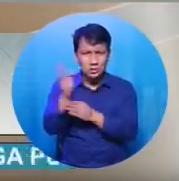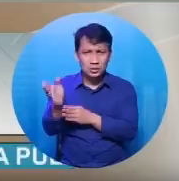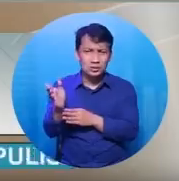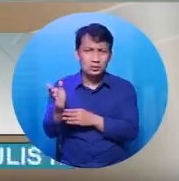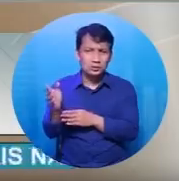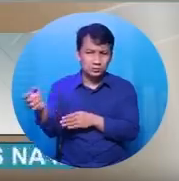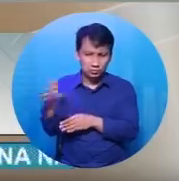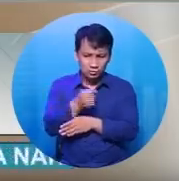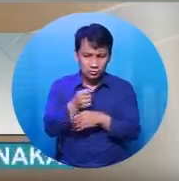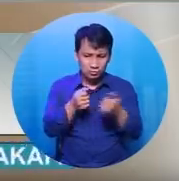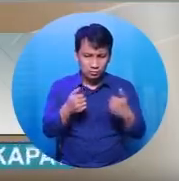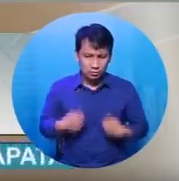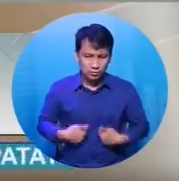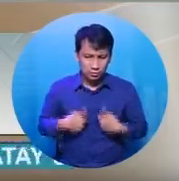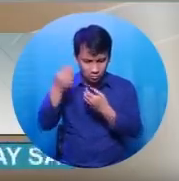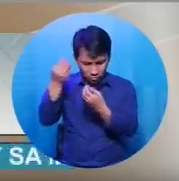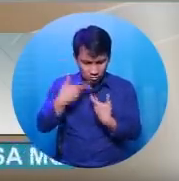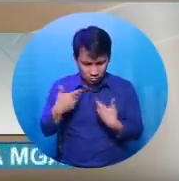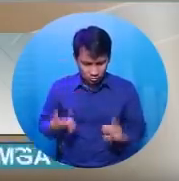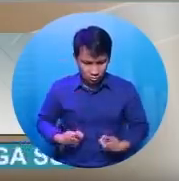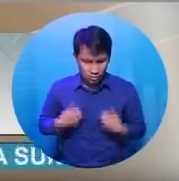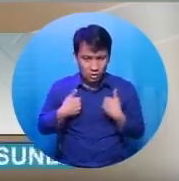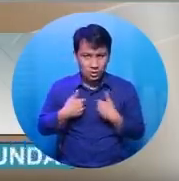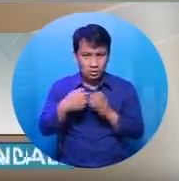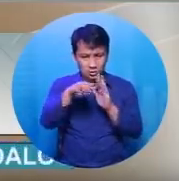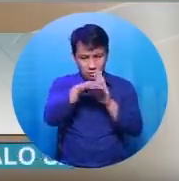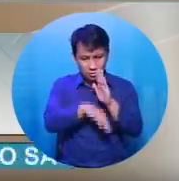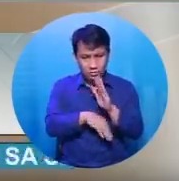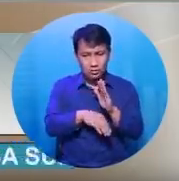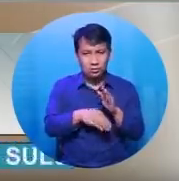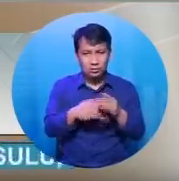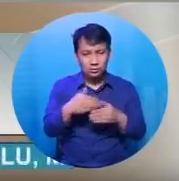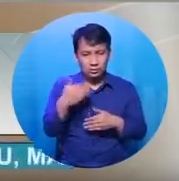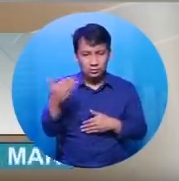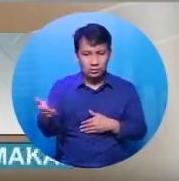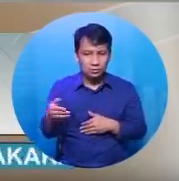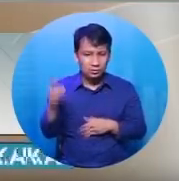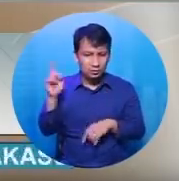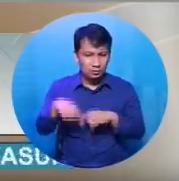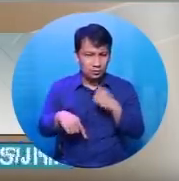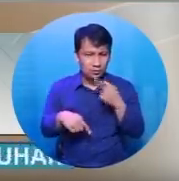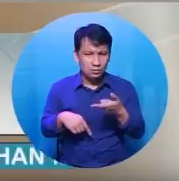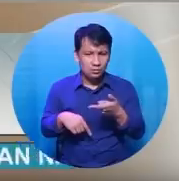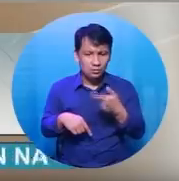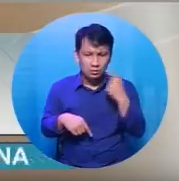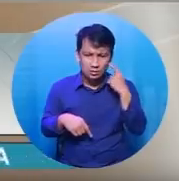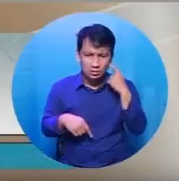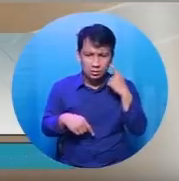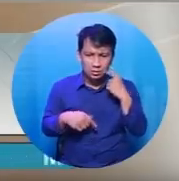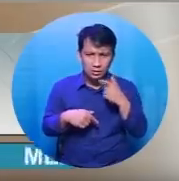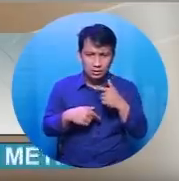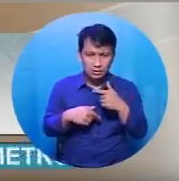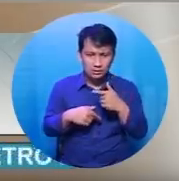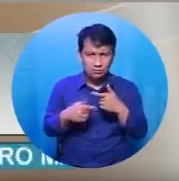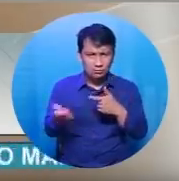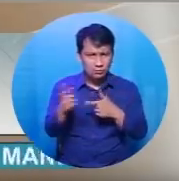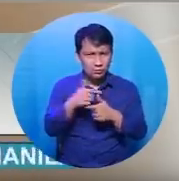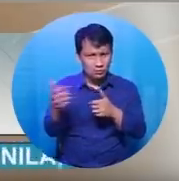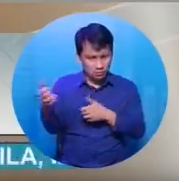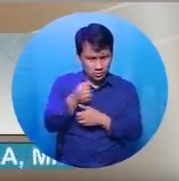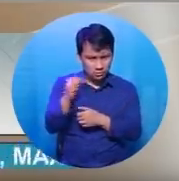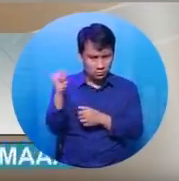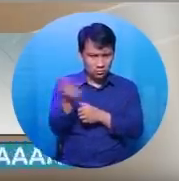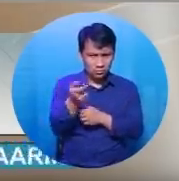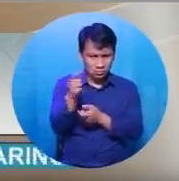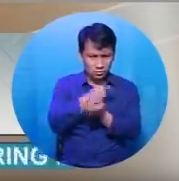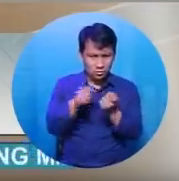as makuha po namin yung informasyon, may mga nabanggit po yung kanyang mister, kaya lang po hindi po natin masyadong na-pick up. Kung makuha po namin